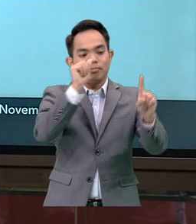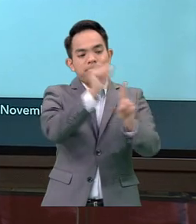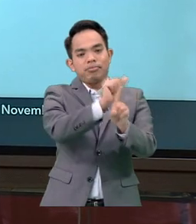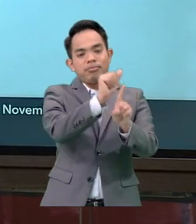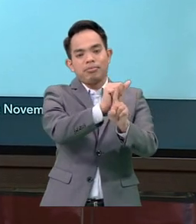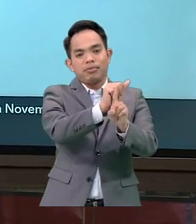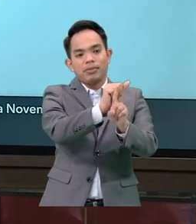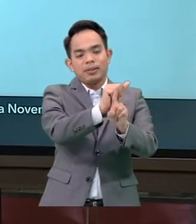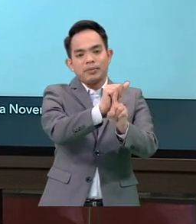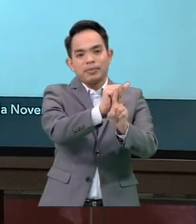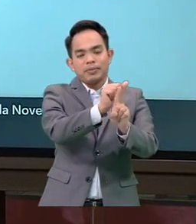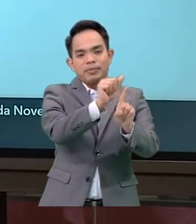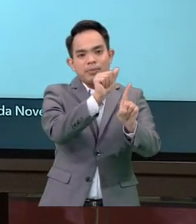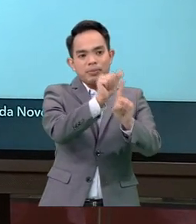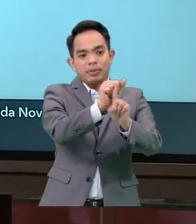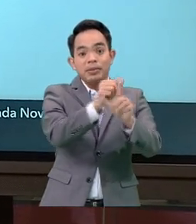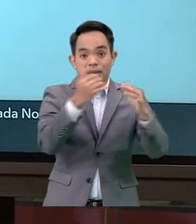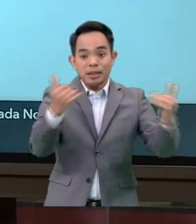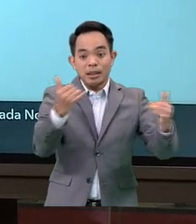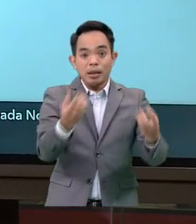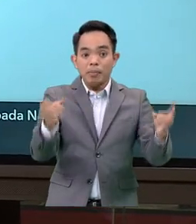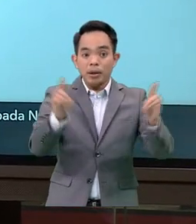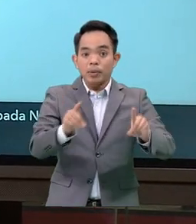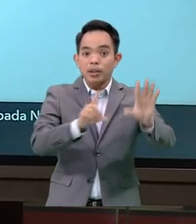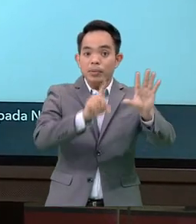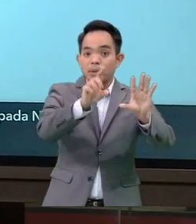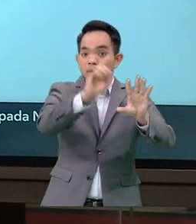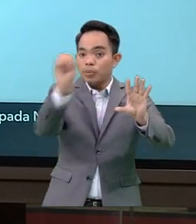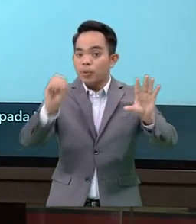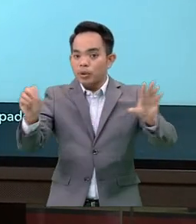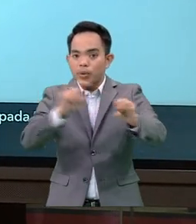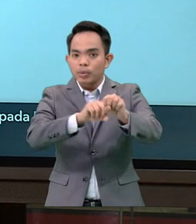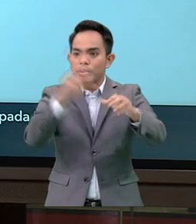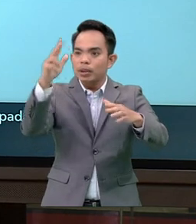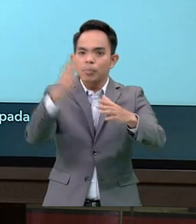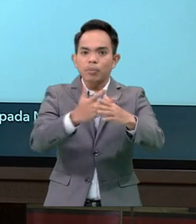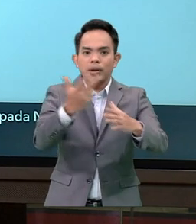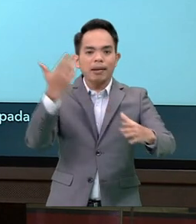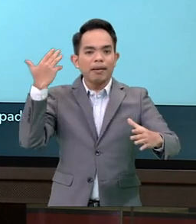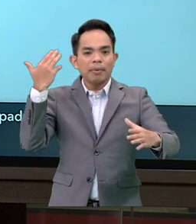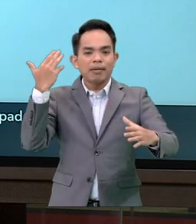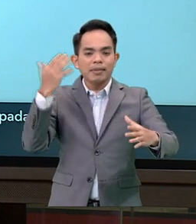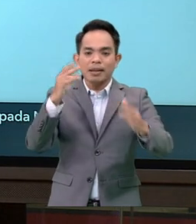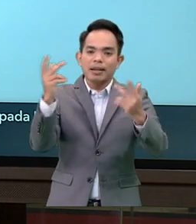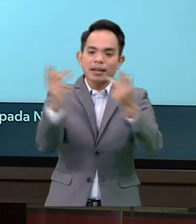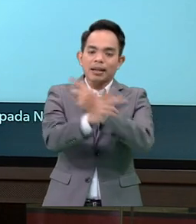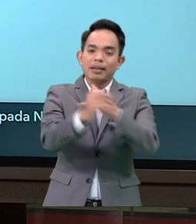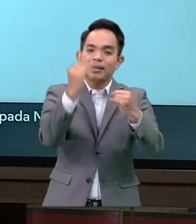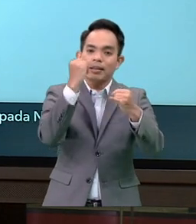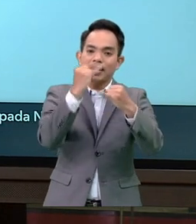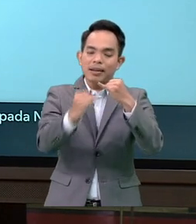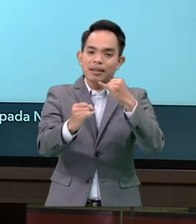yang antara yang paling terkini 51% menyatakan dalam tempoh 3 bulan yang lalu itu merupakan kali terakhir